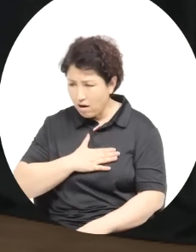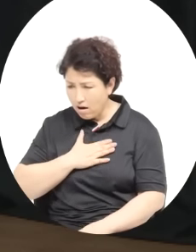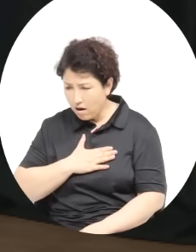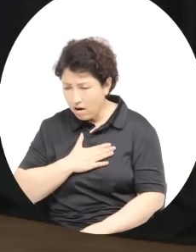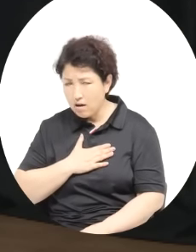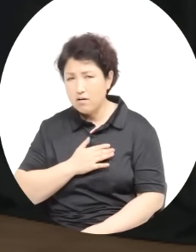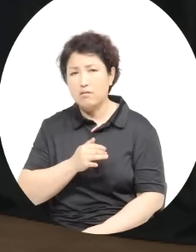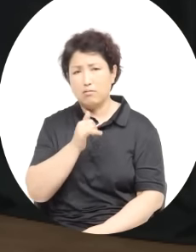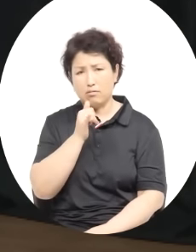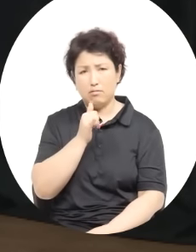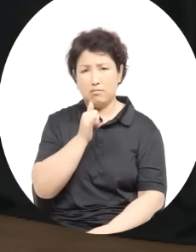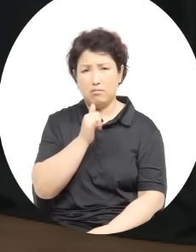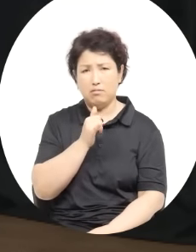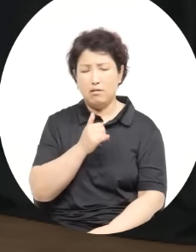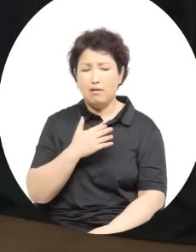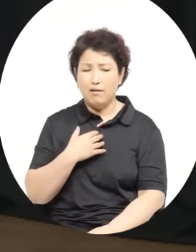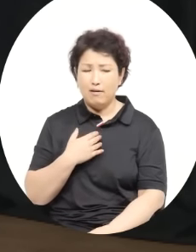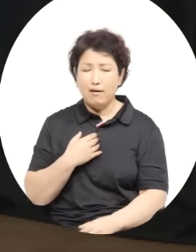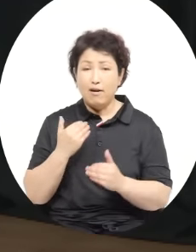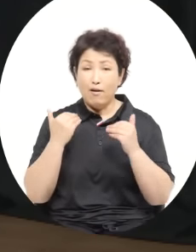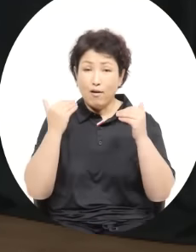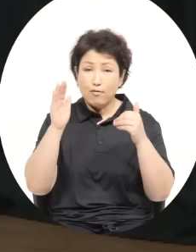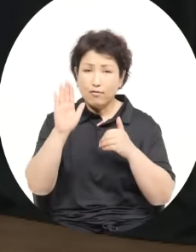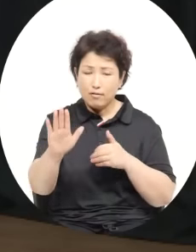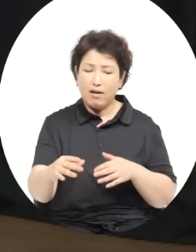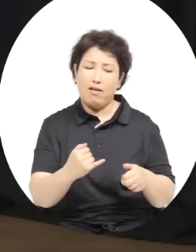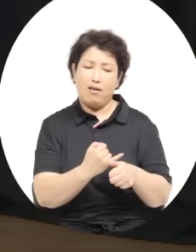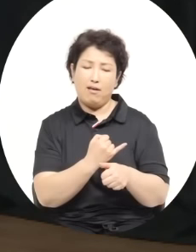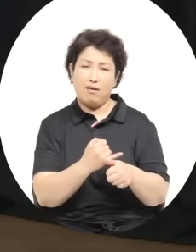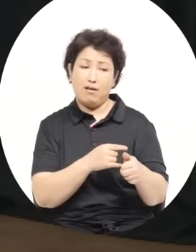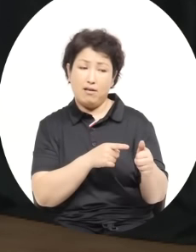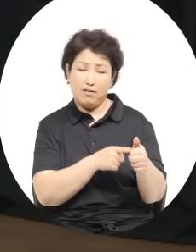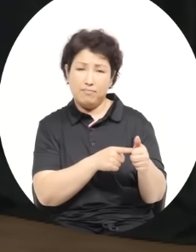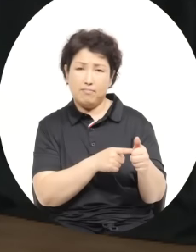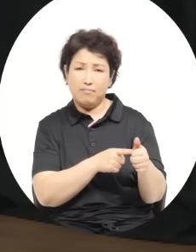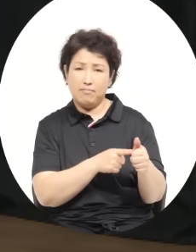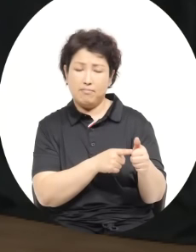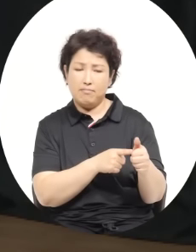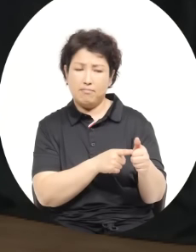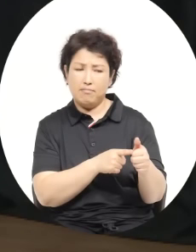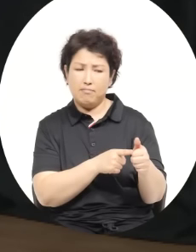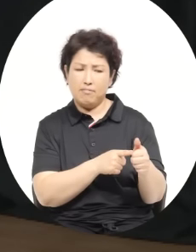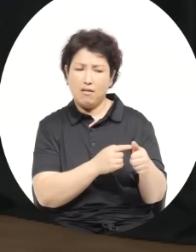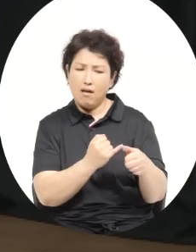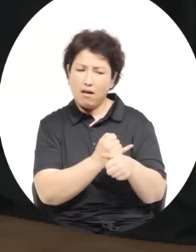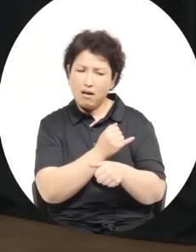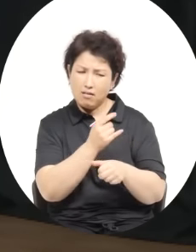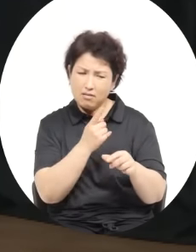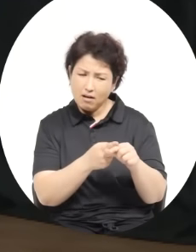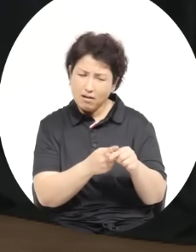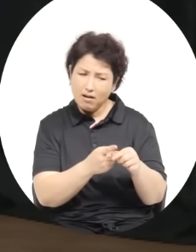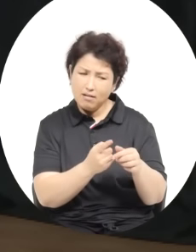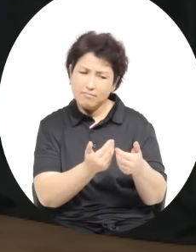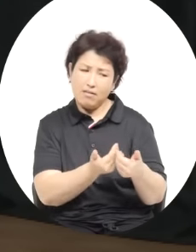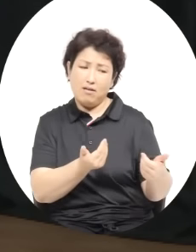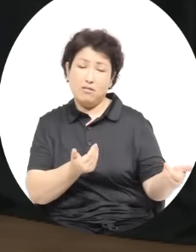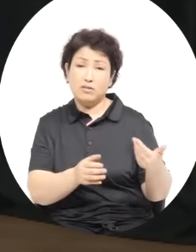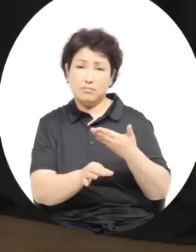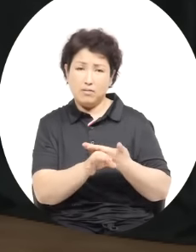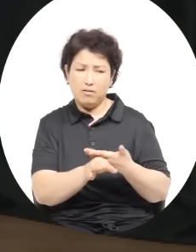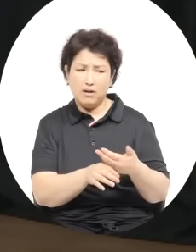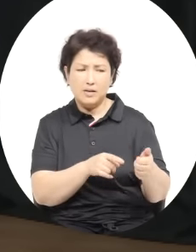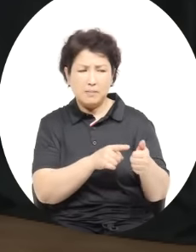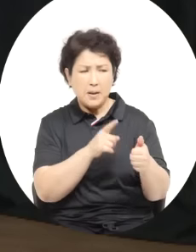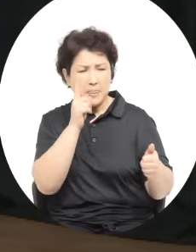저도 이제 크면서 연애도 하다 보니 남녀 사이 헤어지는 게 뭐 이 사람이 착하고 나빠서가 아니라 그냥 안